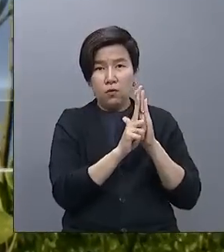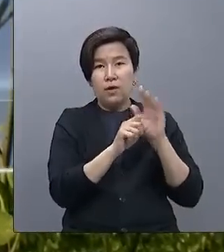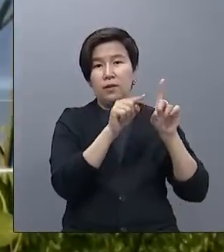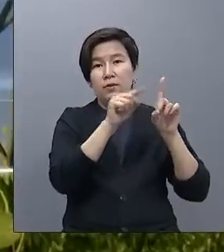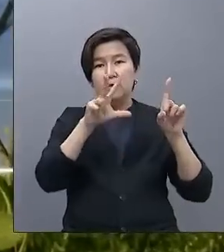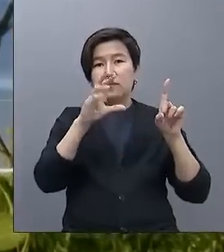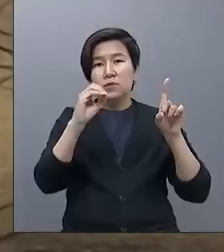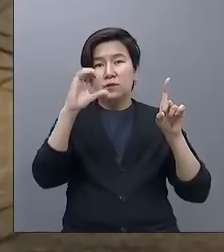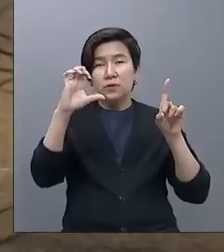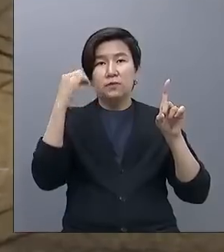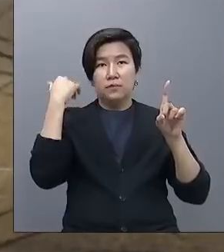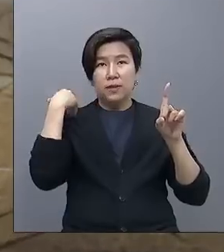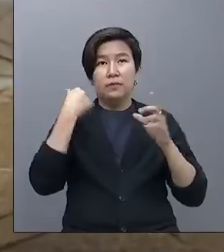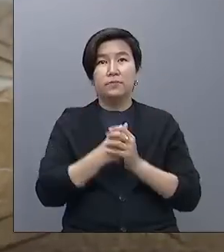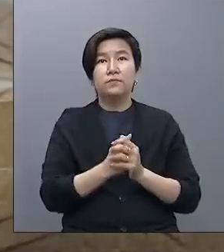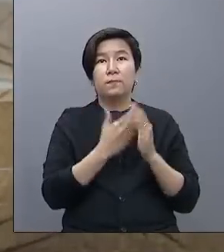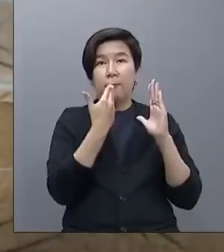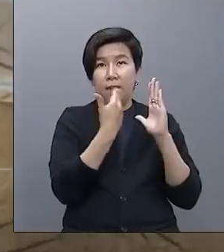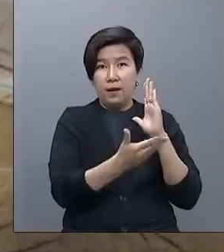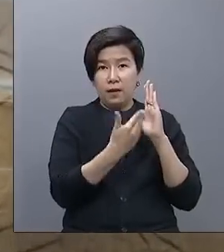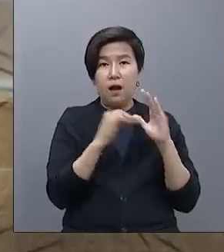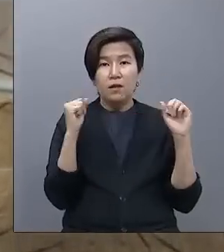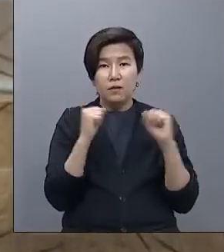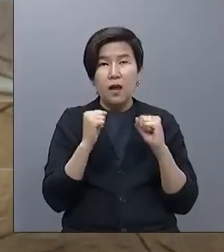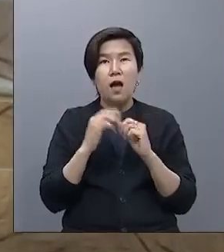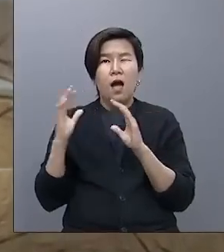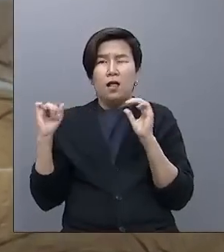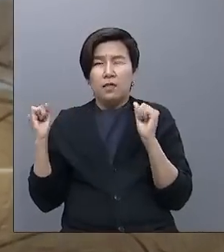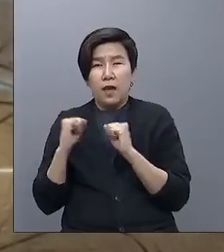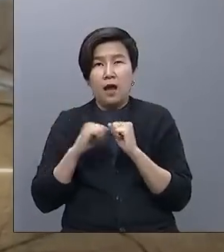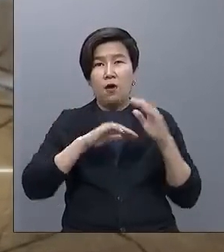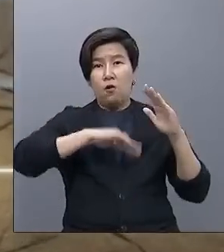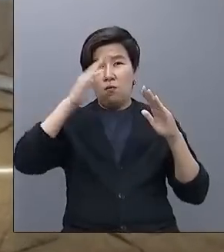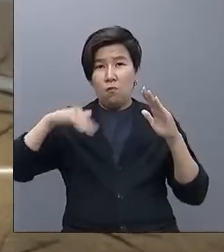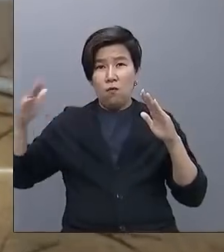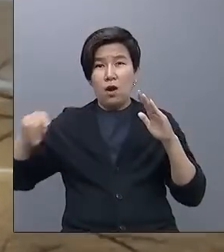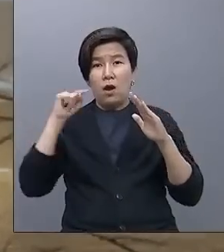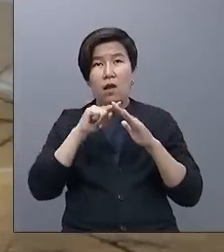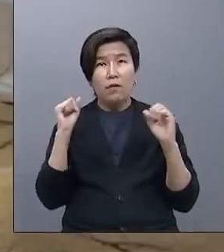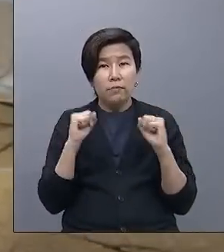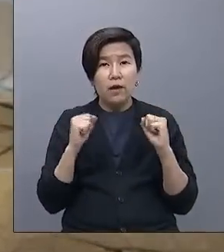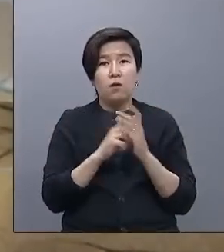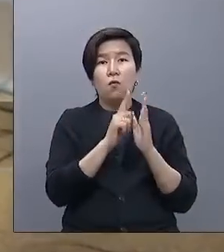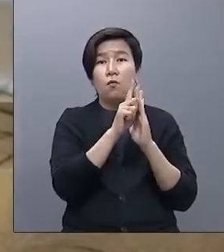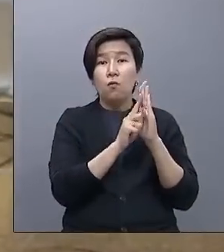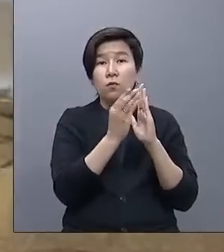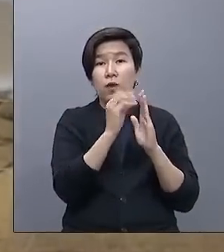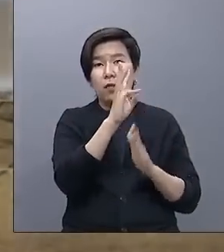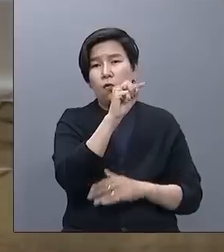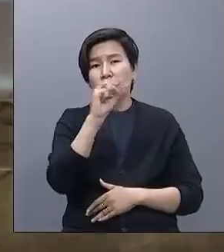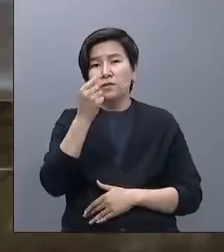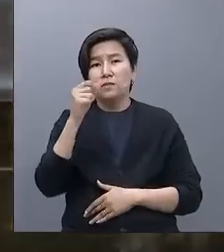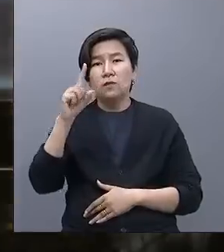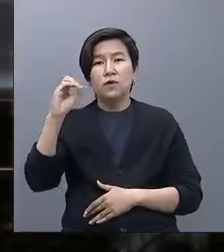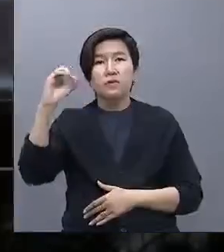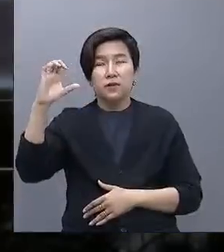1-3 องศาภาคตะวันออกเฉียงเหนืออากาศเย็นถึงหนาวบริเวณยอดภูอากาศหนาวถึงหนาวจัดอุณหภูมิต่ำสุด 6-11 องศาเซล